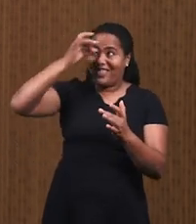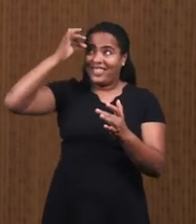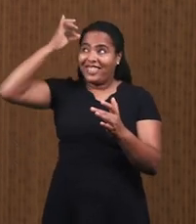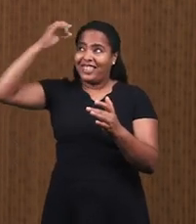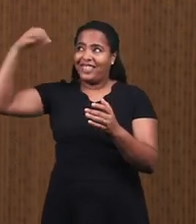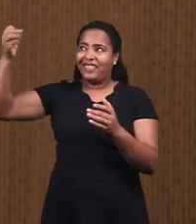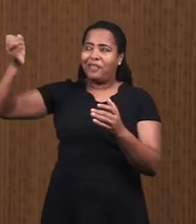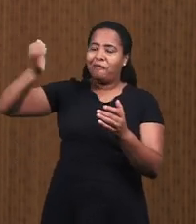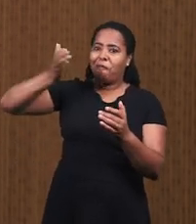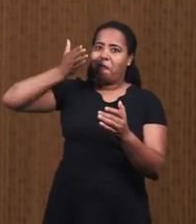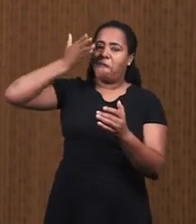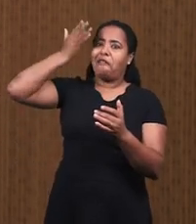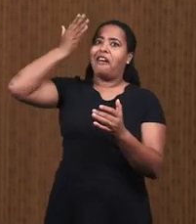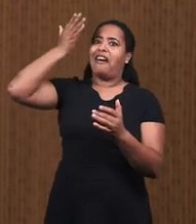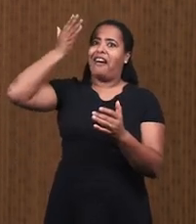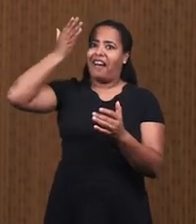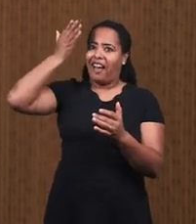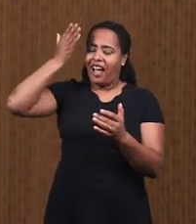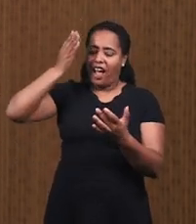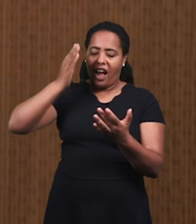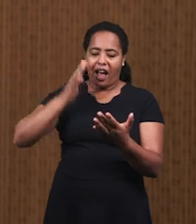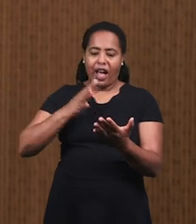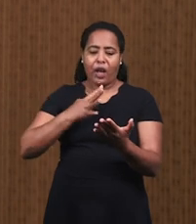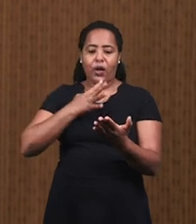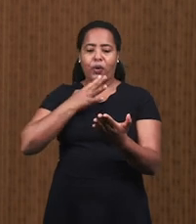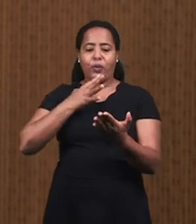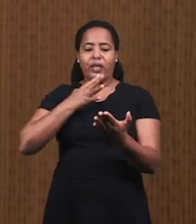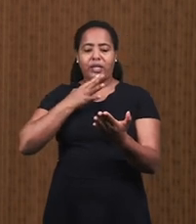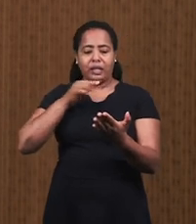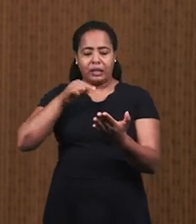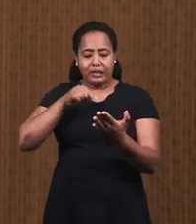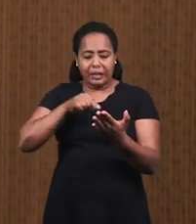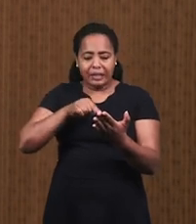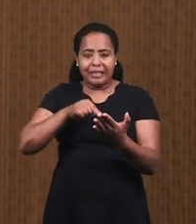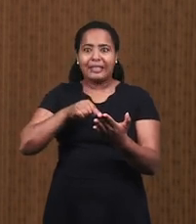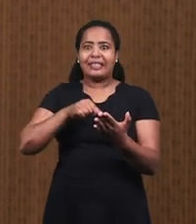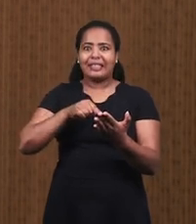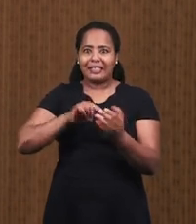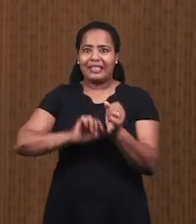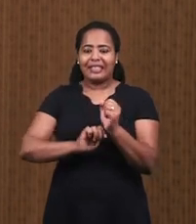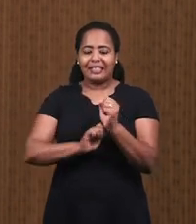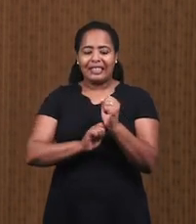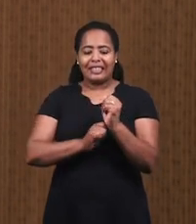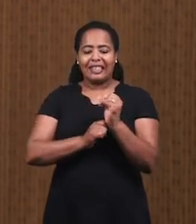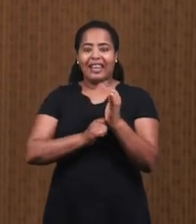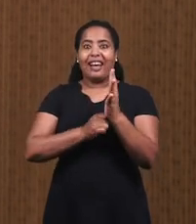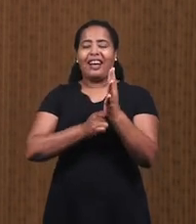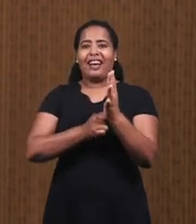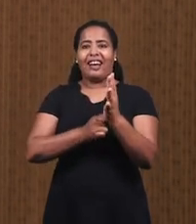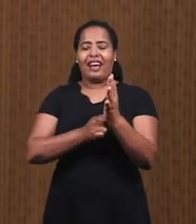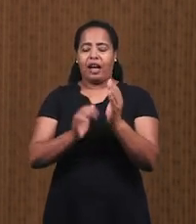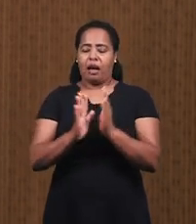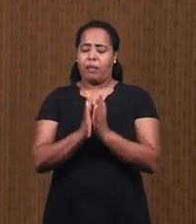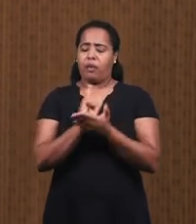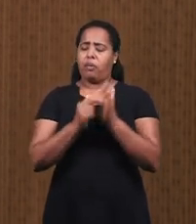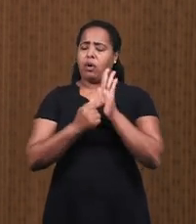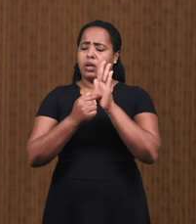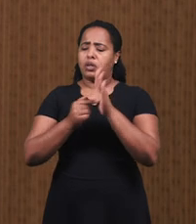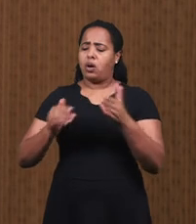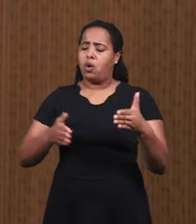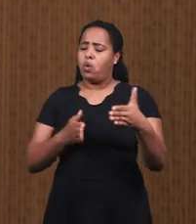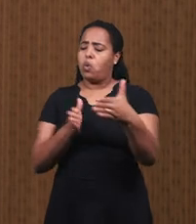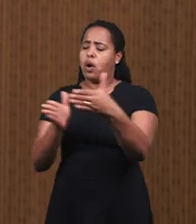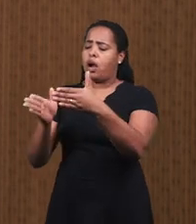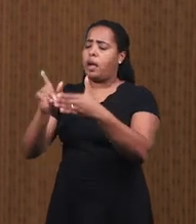открывает тебе тайну заложенную. Тогда ты начинаешь видеть живое слово, как слово говорит. Слово Божье